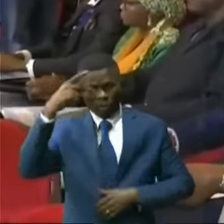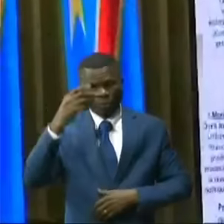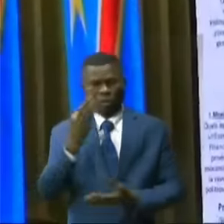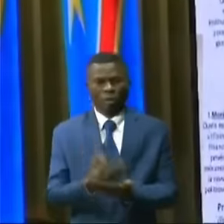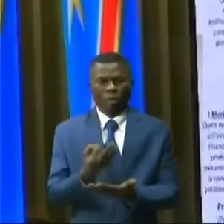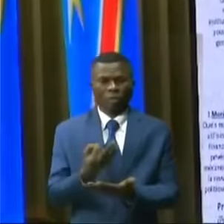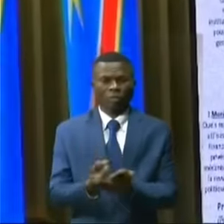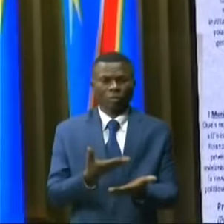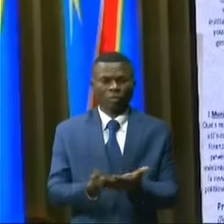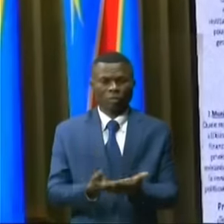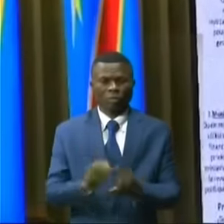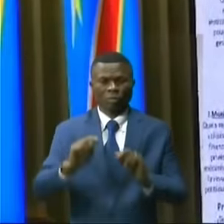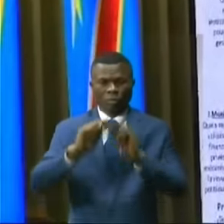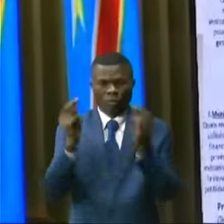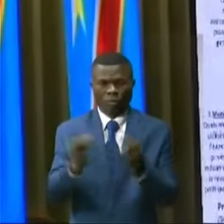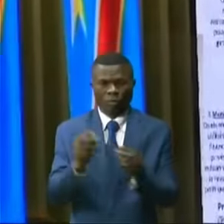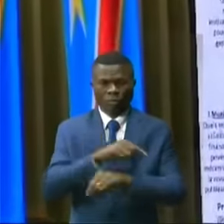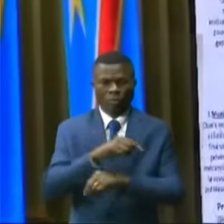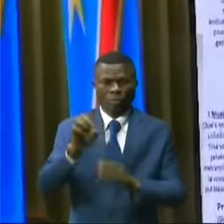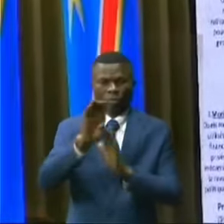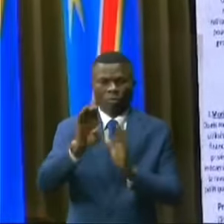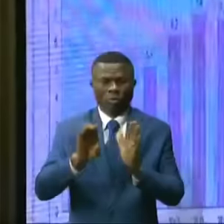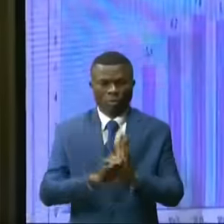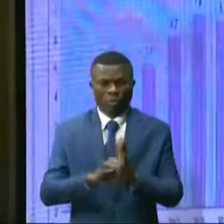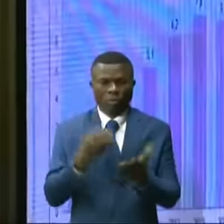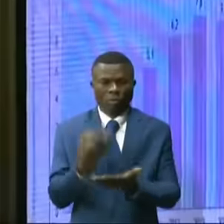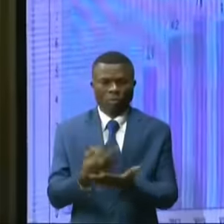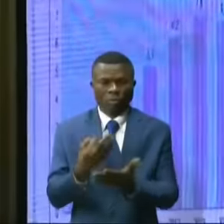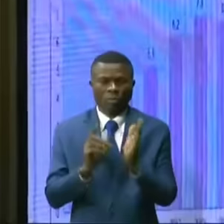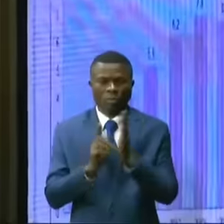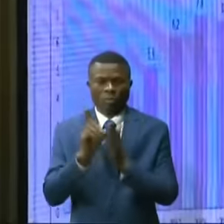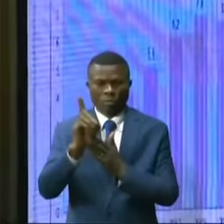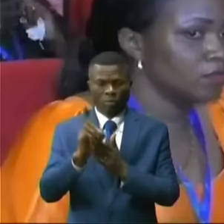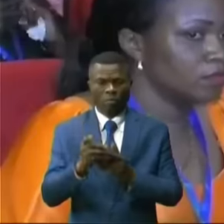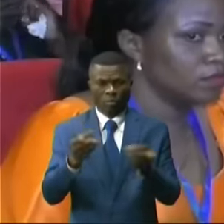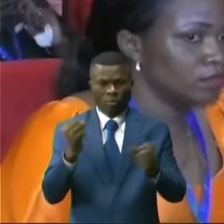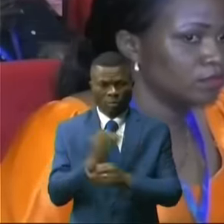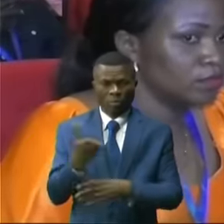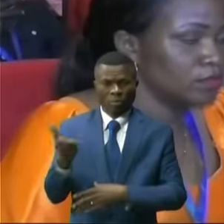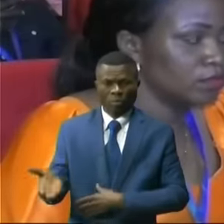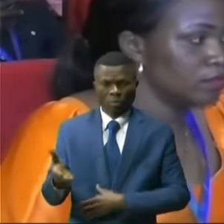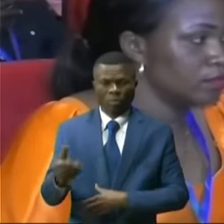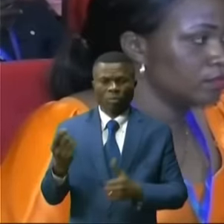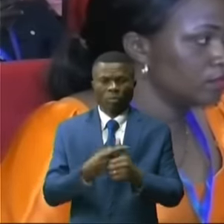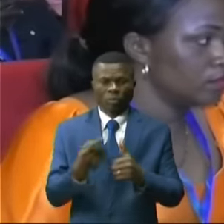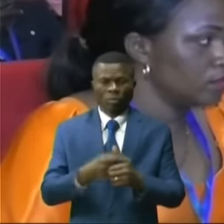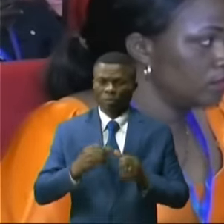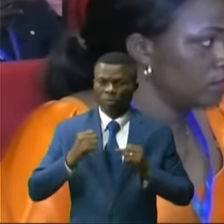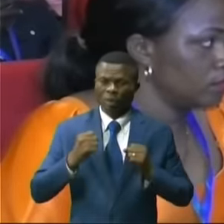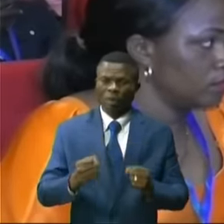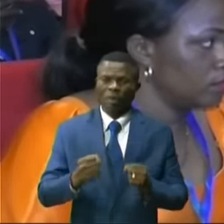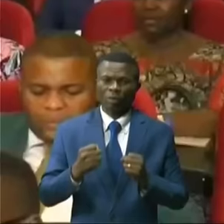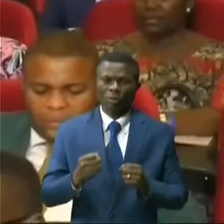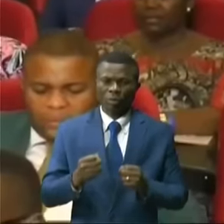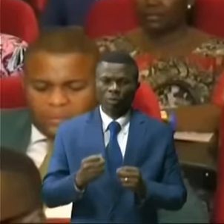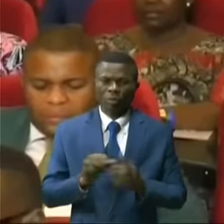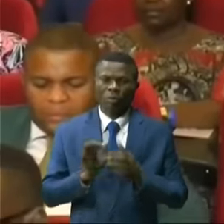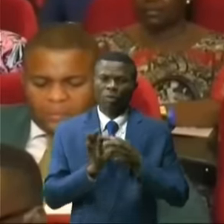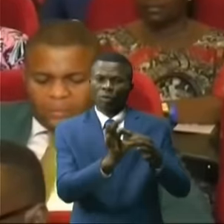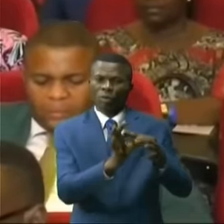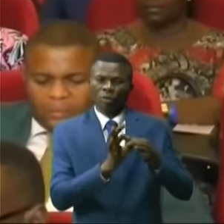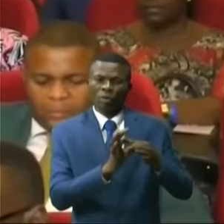financement sur les structures institutionnelles de financement de développement en place et sur les l'efficacité la